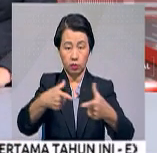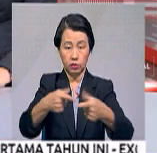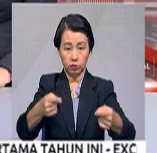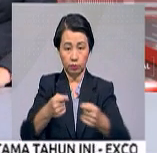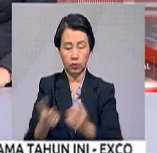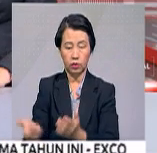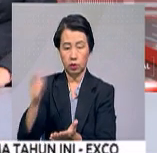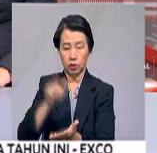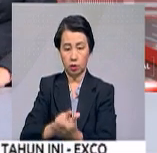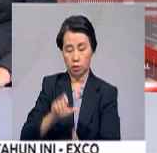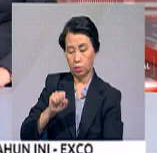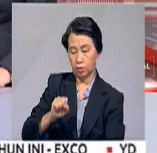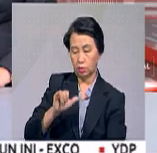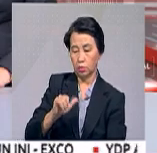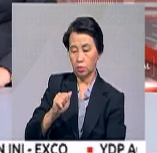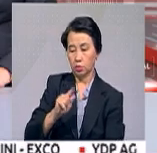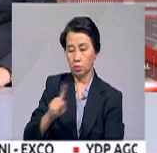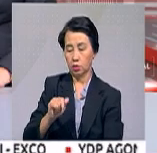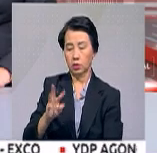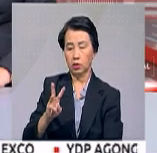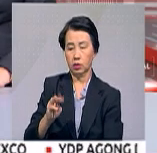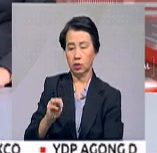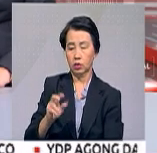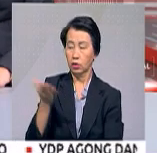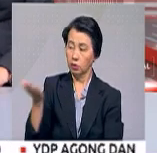Laporan Syazwan Naim Nur Norazmi.